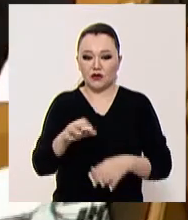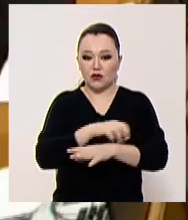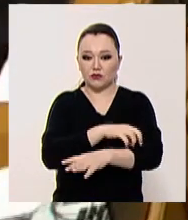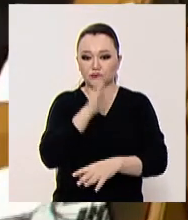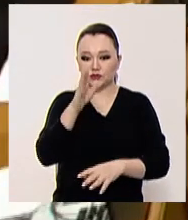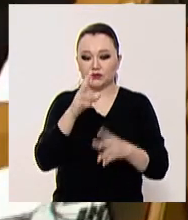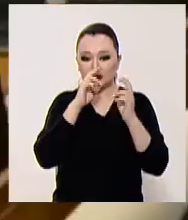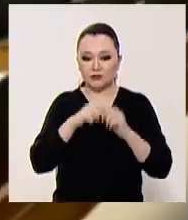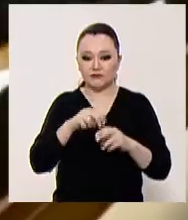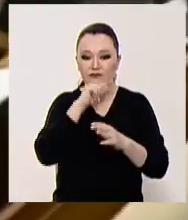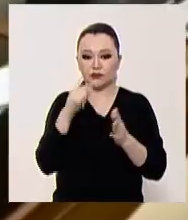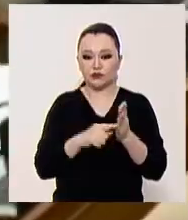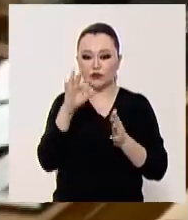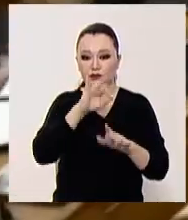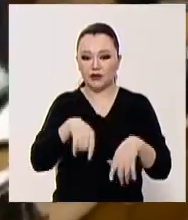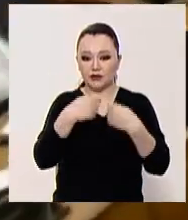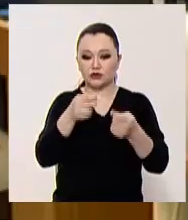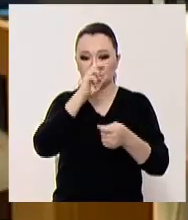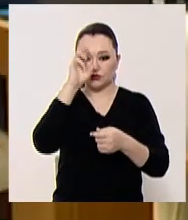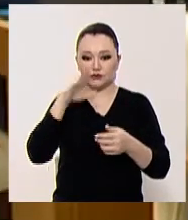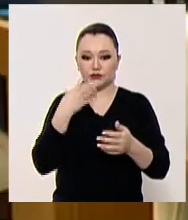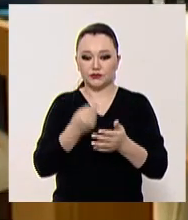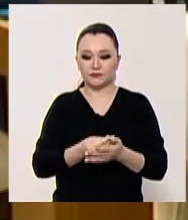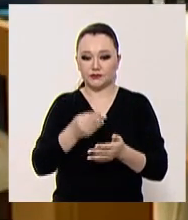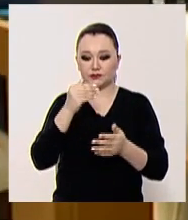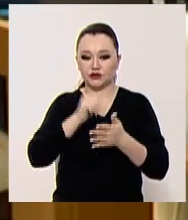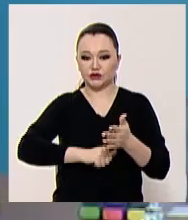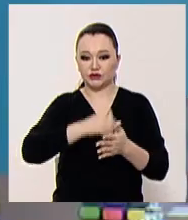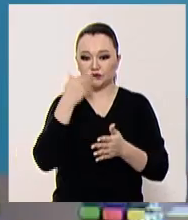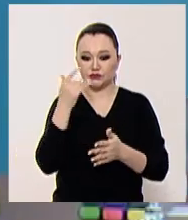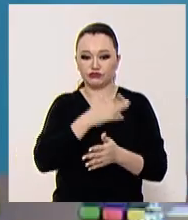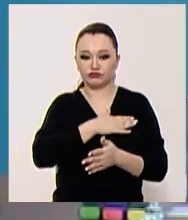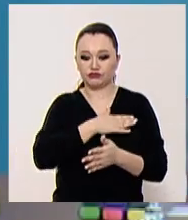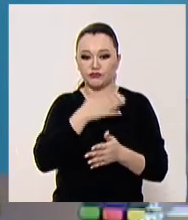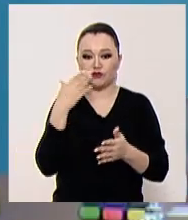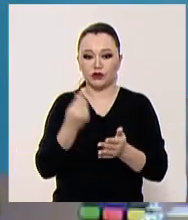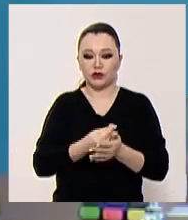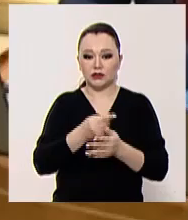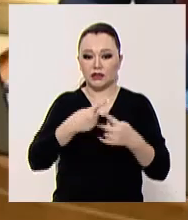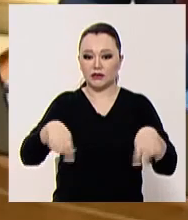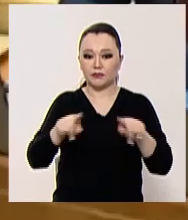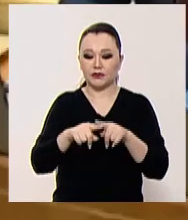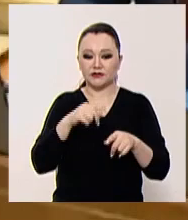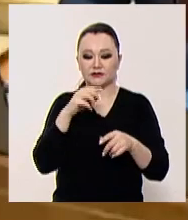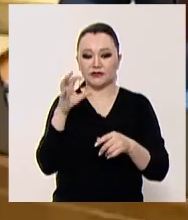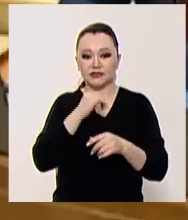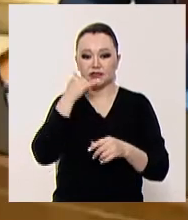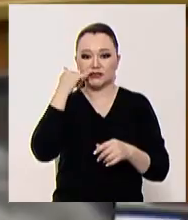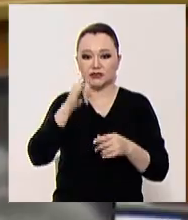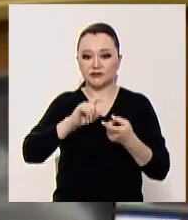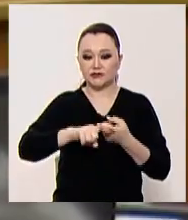Комиссия будет рассматривать вопросы передачи в государственную собственность необоснованно приватизированных объектов в сферах